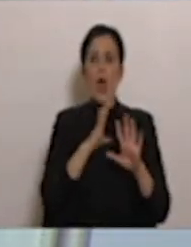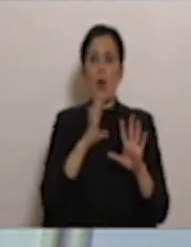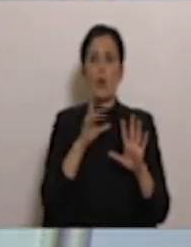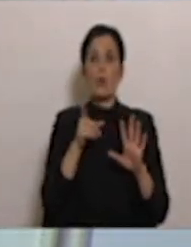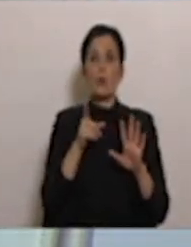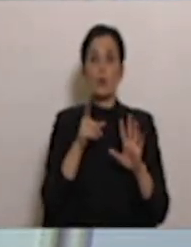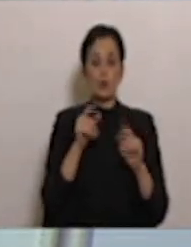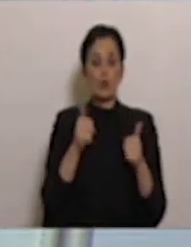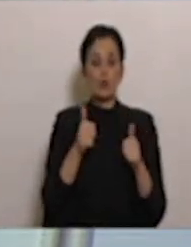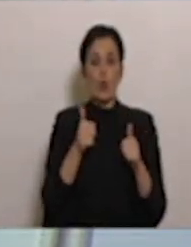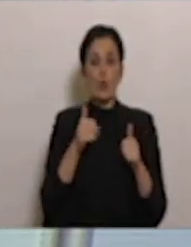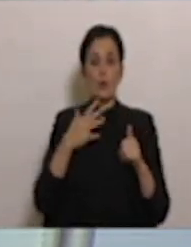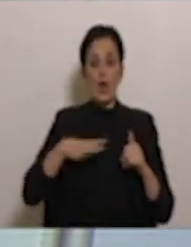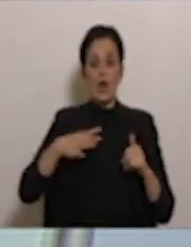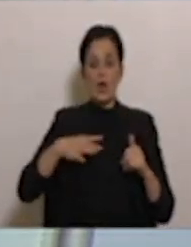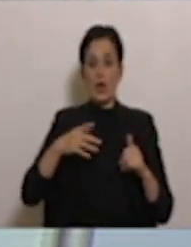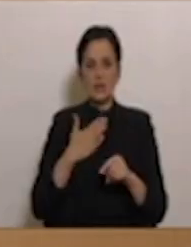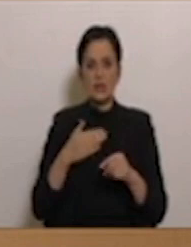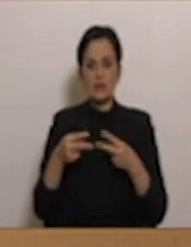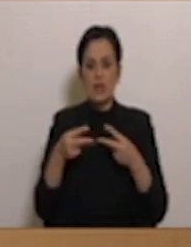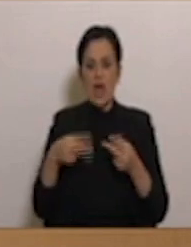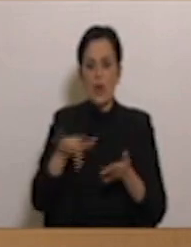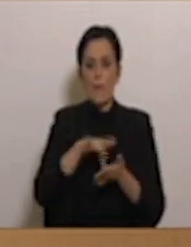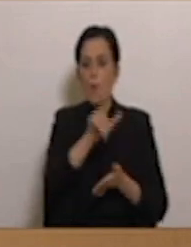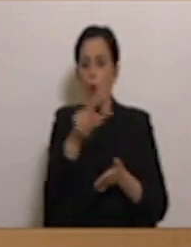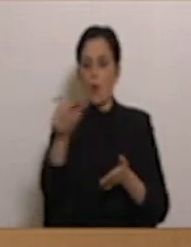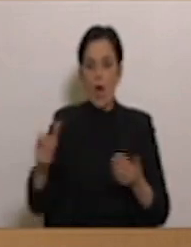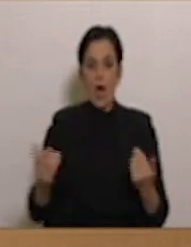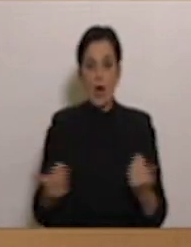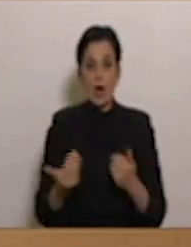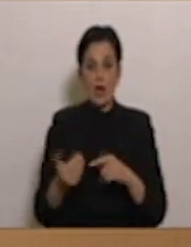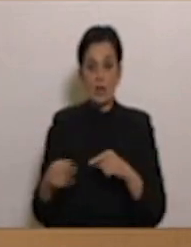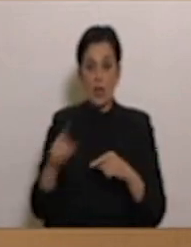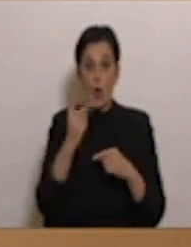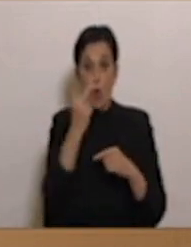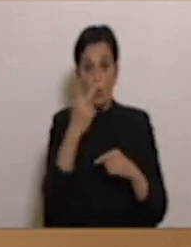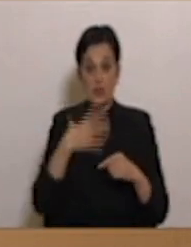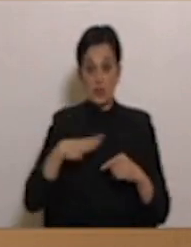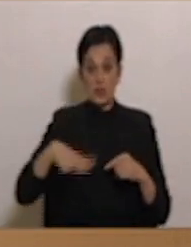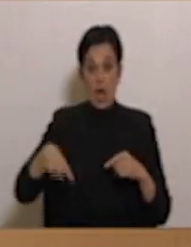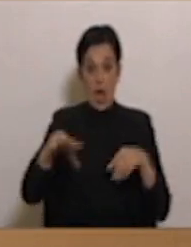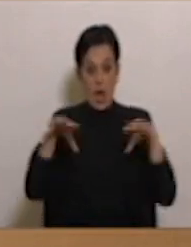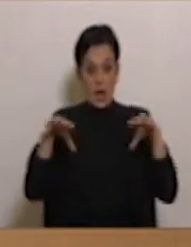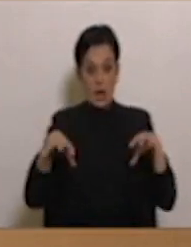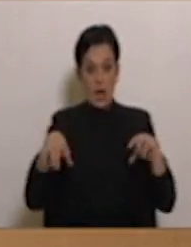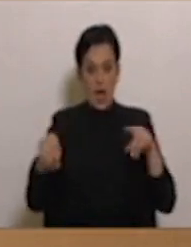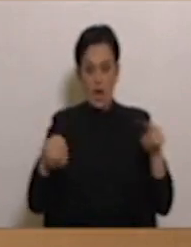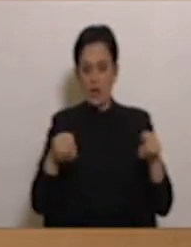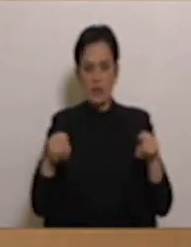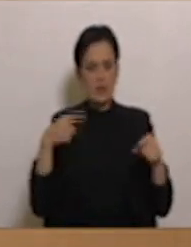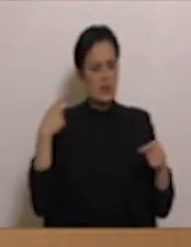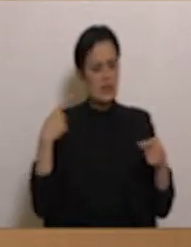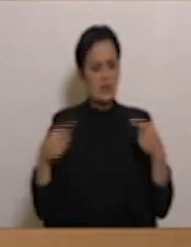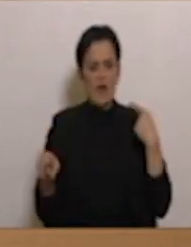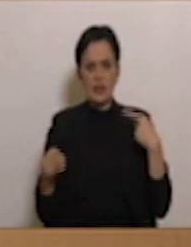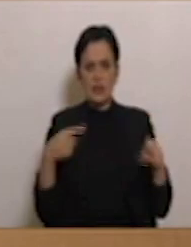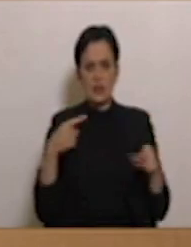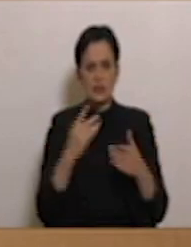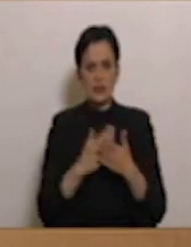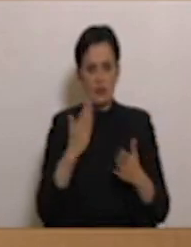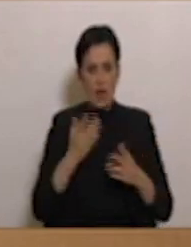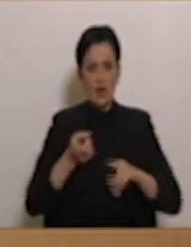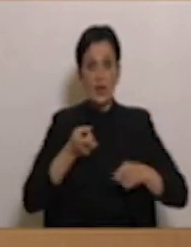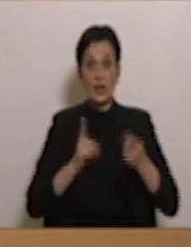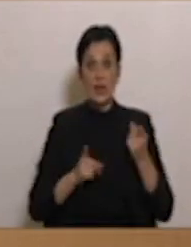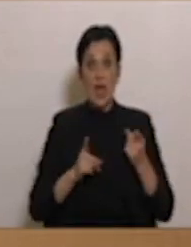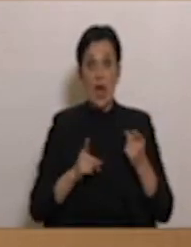ხელისუფლების დროს გადადგმული ნაბიჯები გაიხსენეს. აი ამ ორ საქართველოში სრულიად სხვადასხვა რამ ხდება რეალურად.